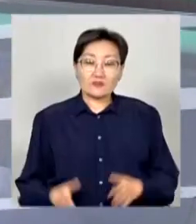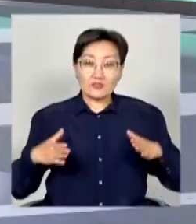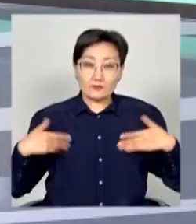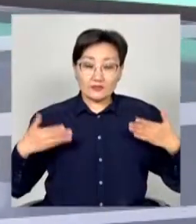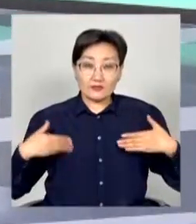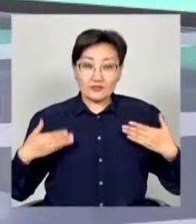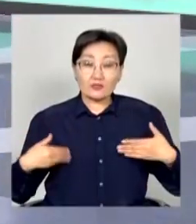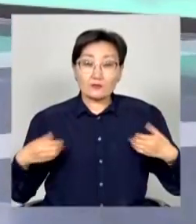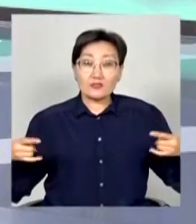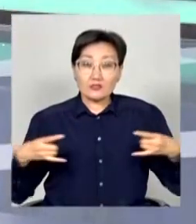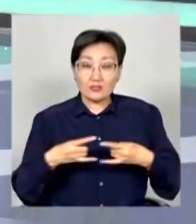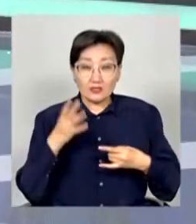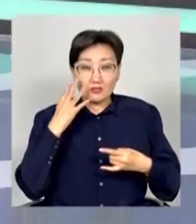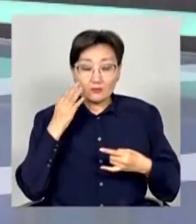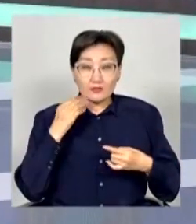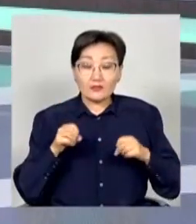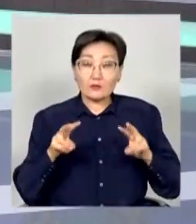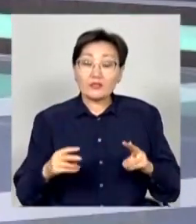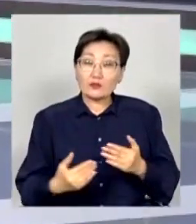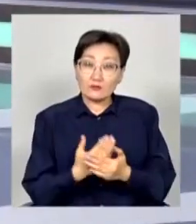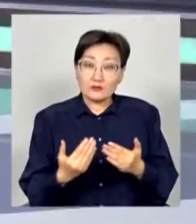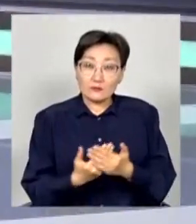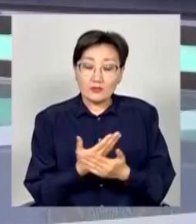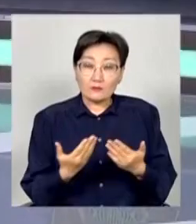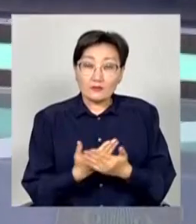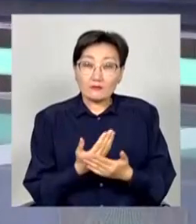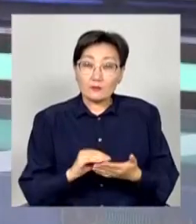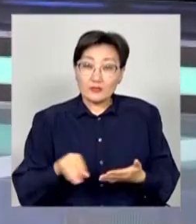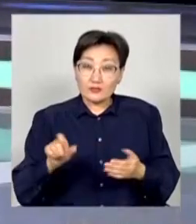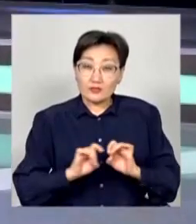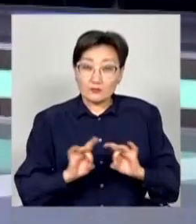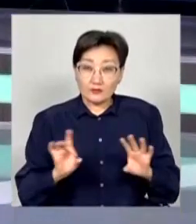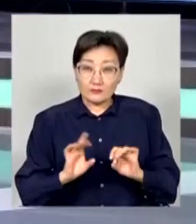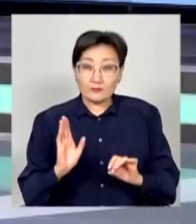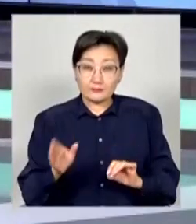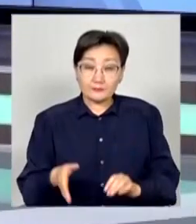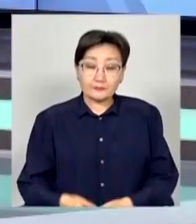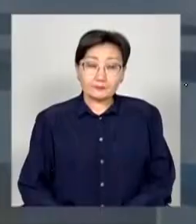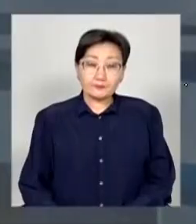Здравствуйте, уважаемые телезрители. В эфире специальный выпуск новостей в студии Диас Махамбетов. И мы начинаем.